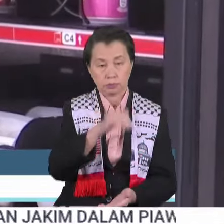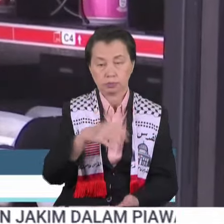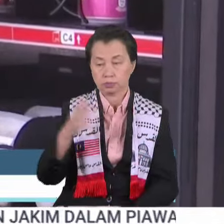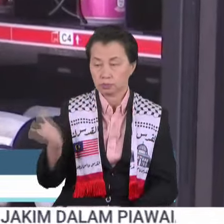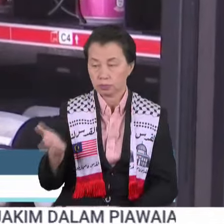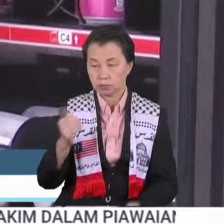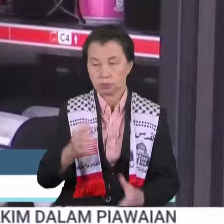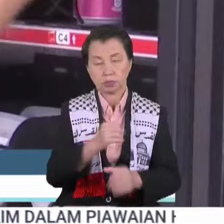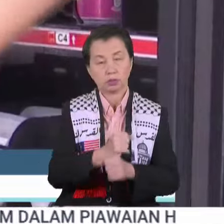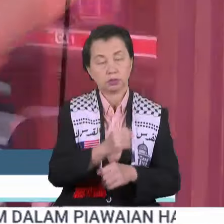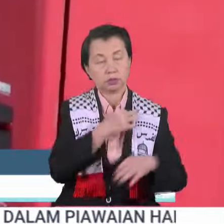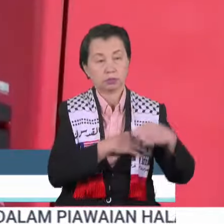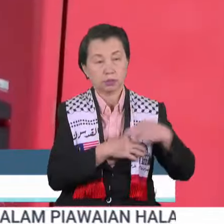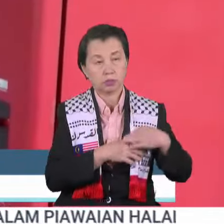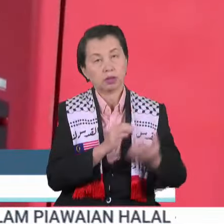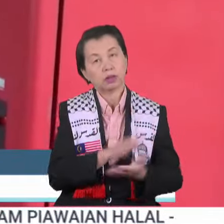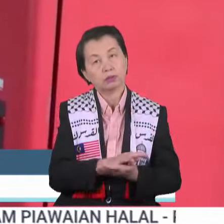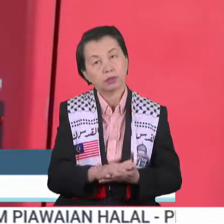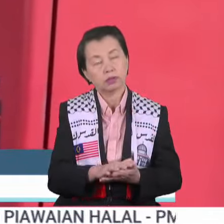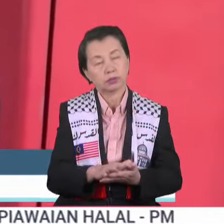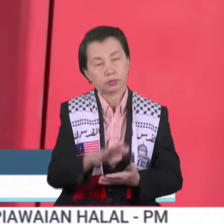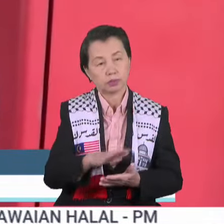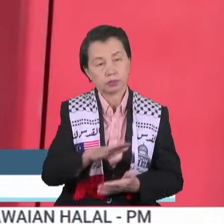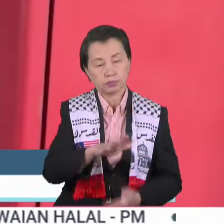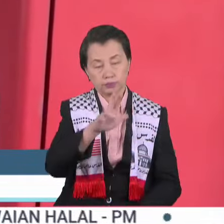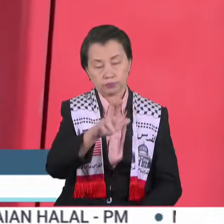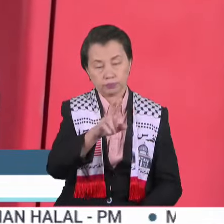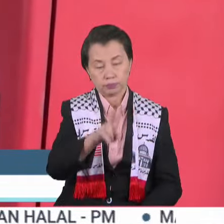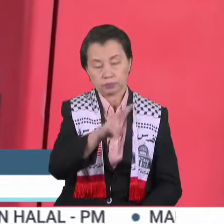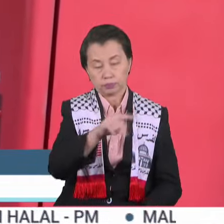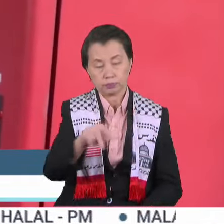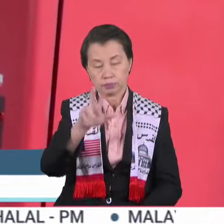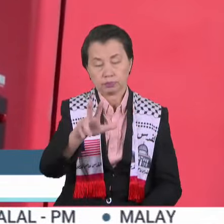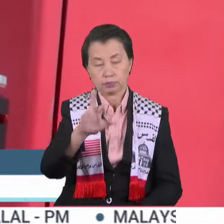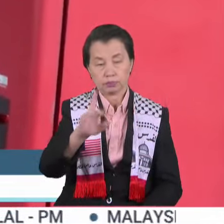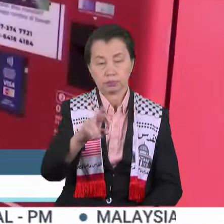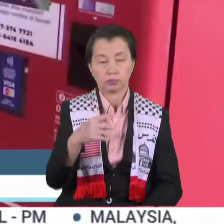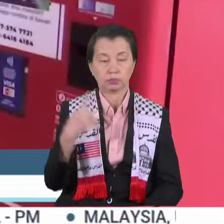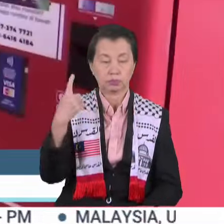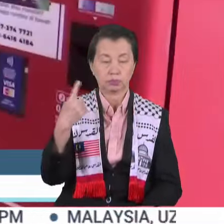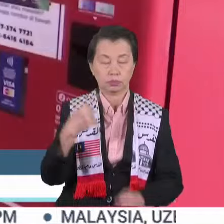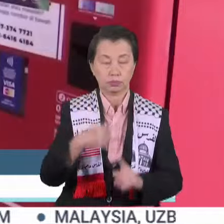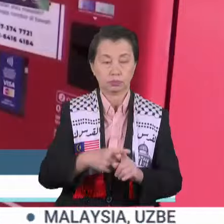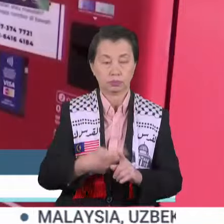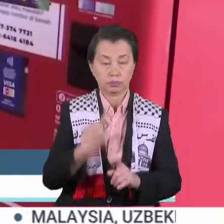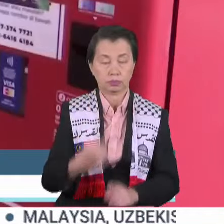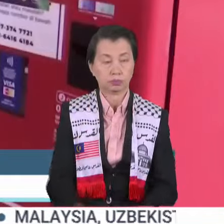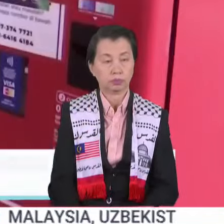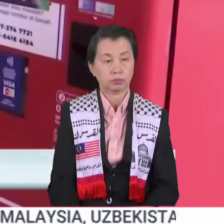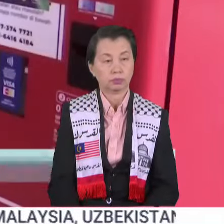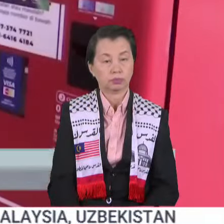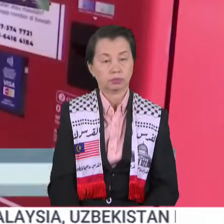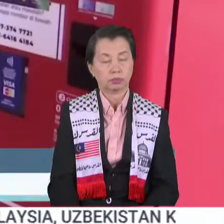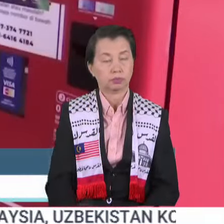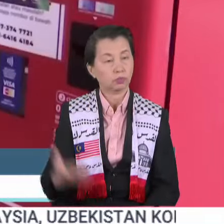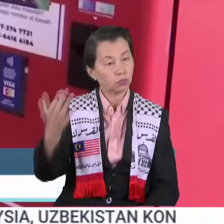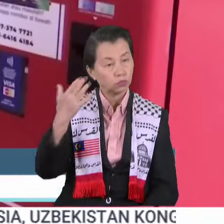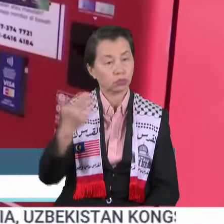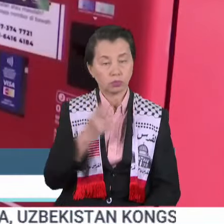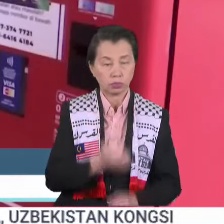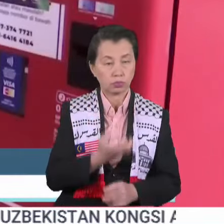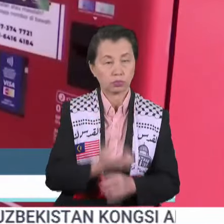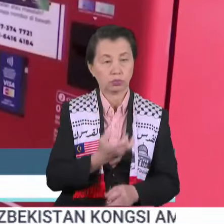mampu menjana keuntungan bersih antara RM2,000 hingga RM3,000 sebulan. Sebelum ni kerja saya memang struggle sikitlah